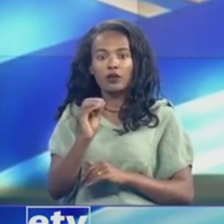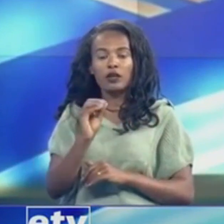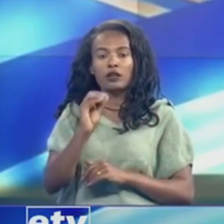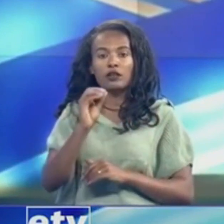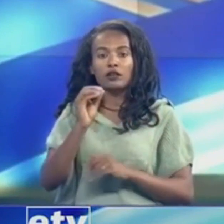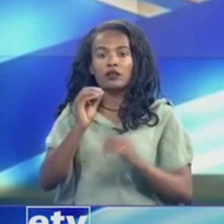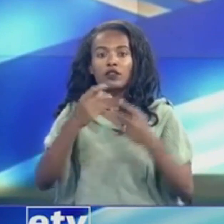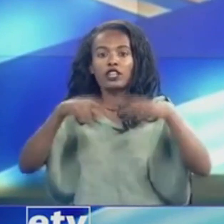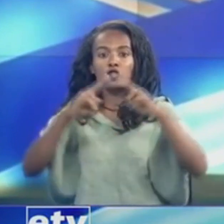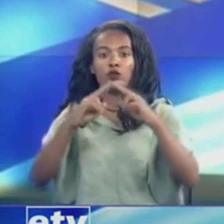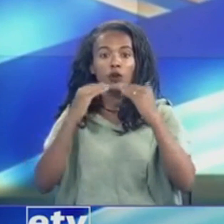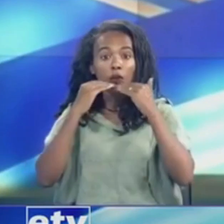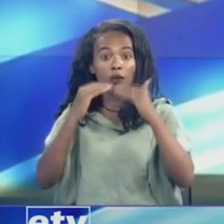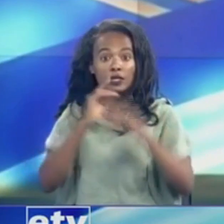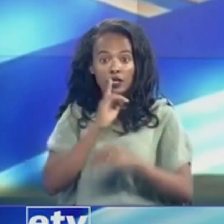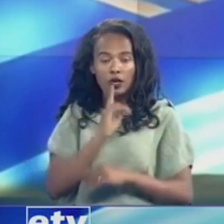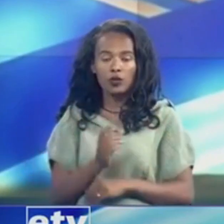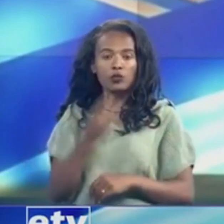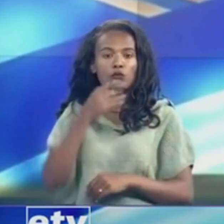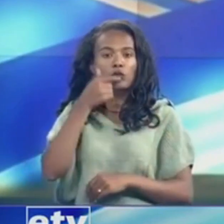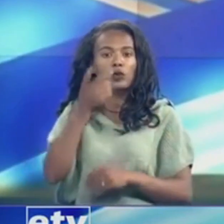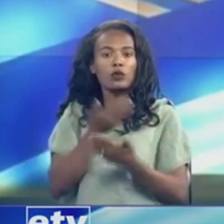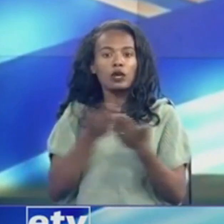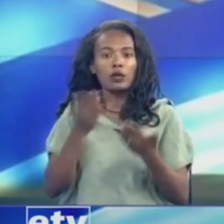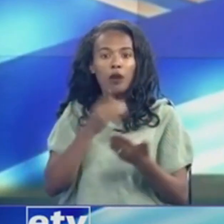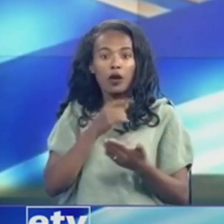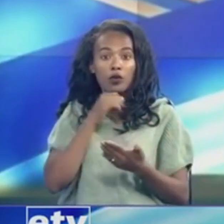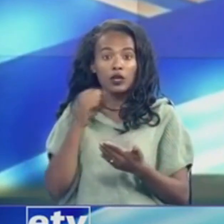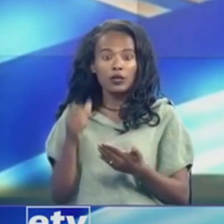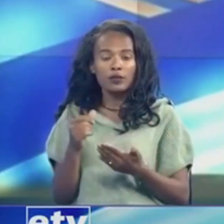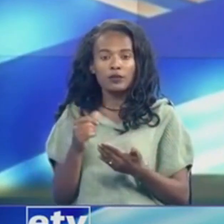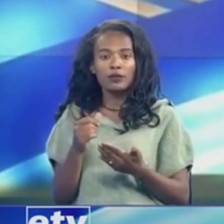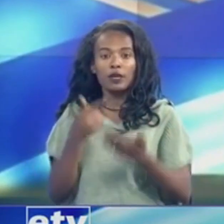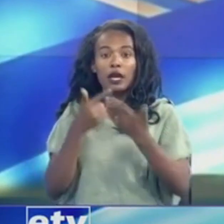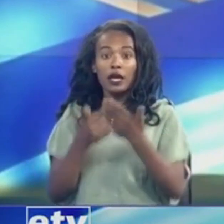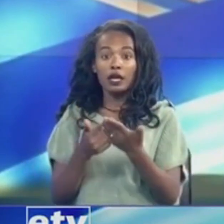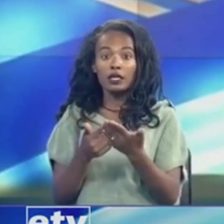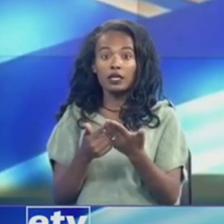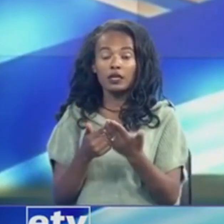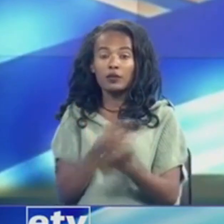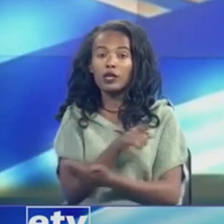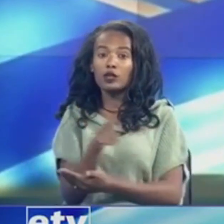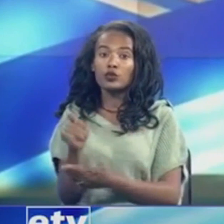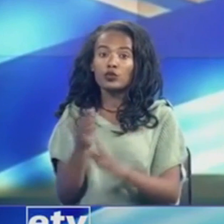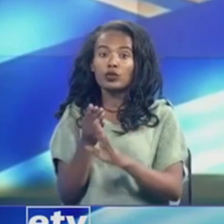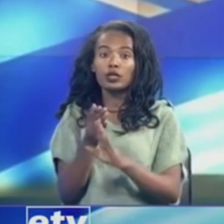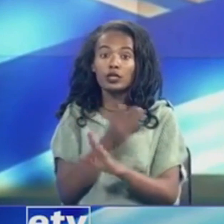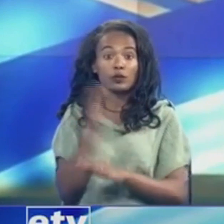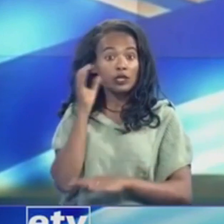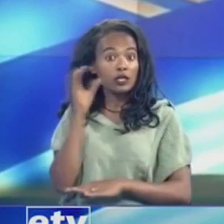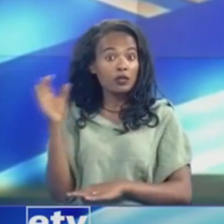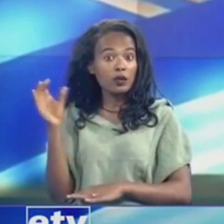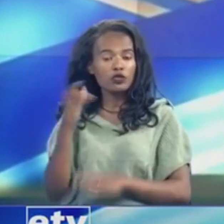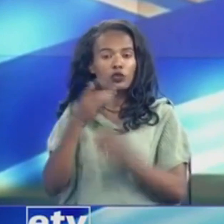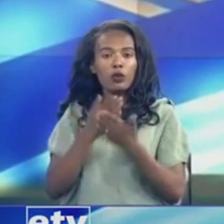ፌናፕትንም ማመስገን ለማመስገን ያለው ብዙም ምለውም ባይኖረኝ ማለት ነው። ይሄ እንግዲህ በእነሱም ቀደም እንትሉ ላይ እንደሰማሽው